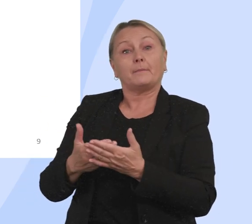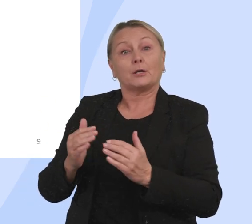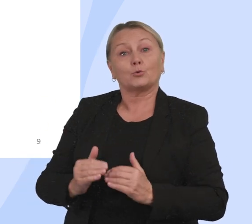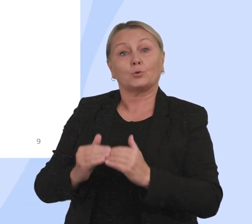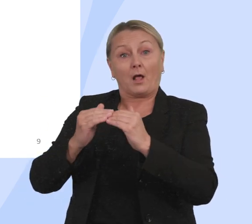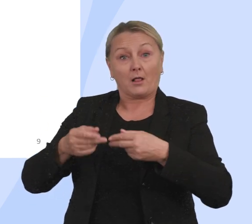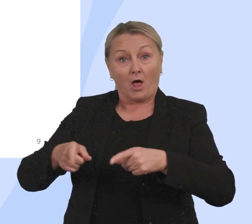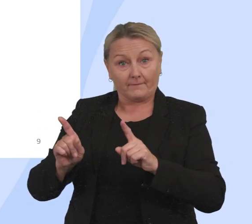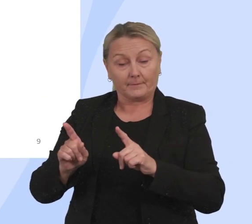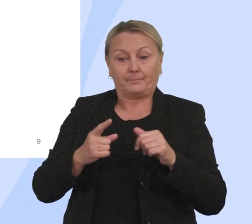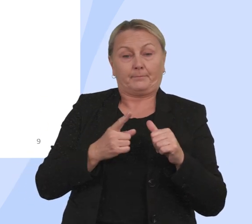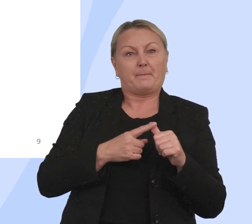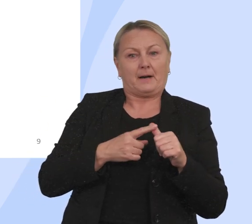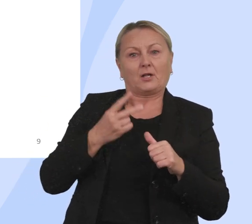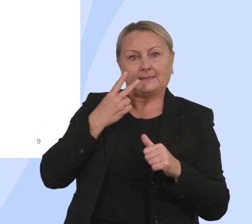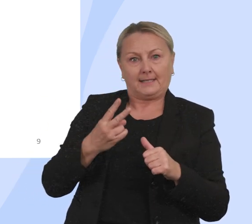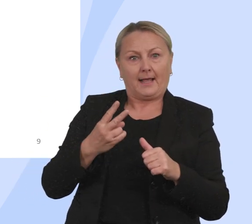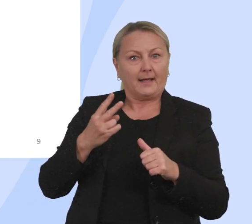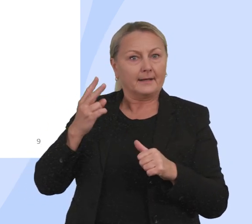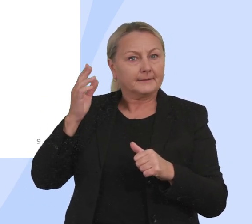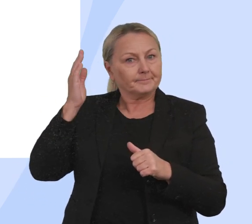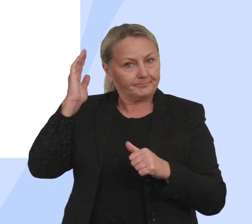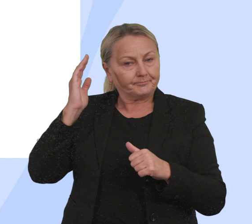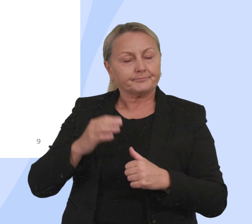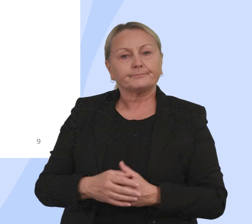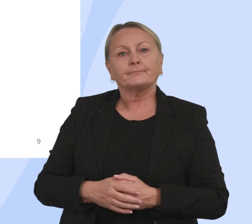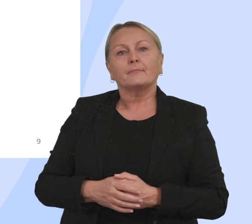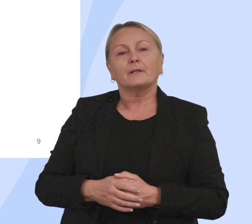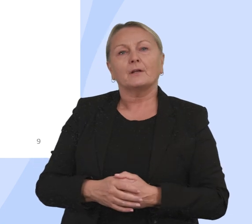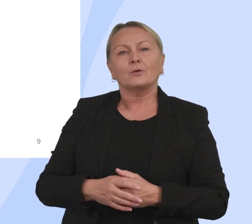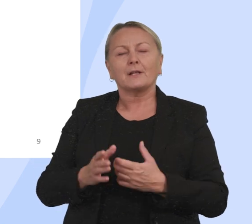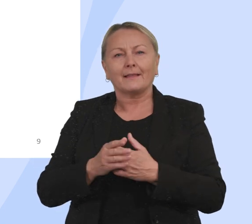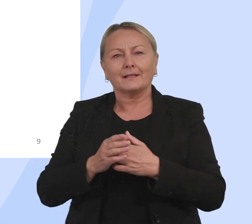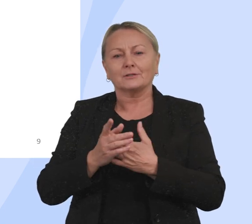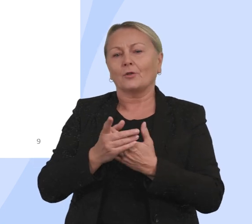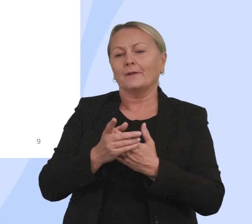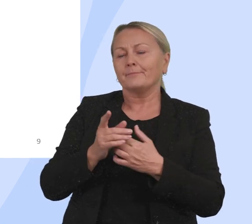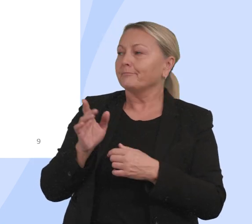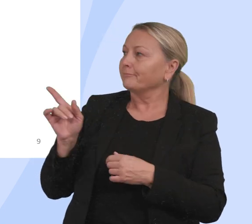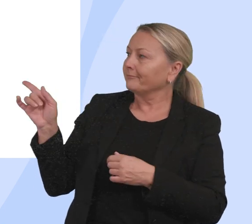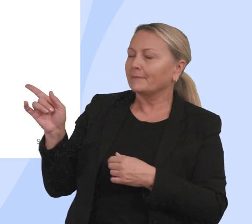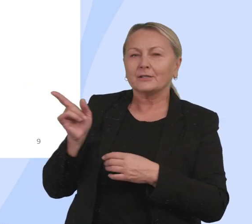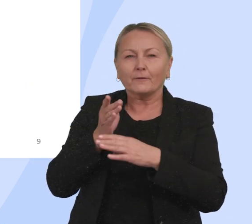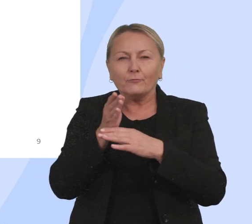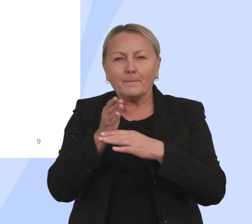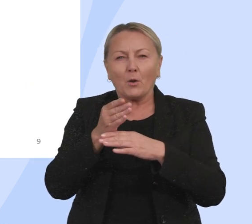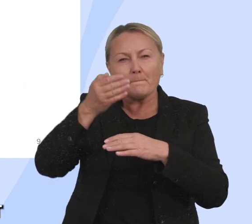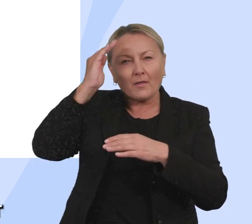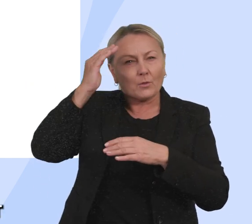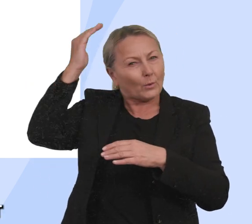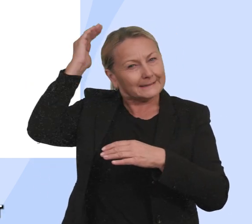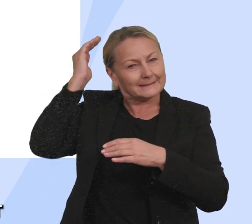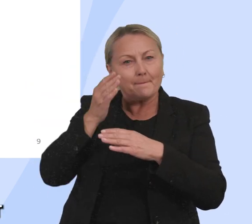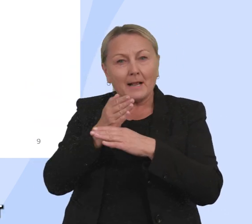der. Og så er der en fure mellem pandelappen og iselappen, altså mellem det lyserøde og det basefarvede.